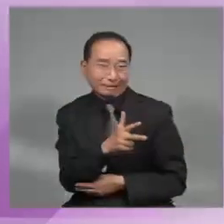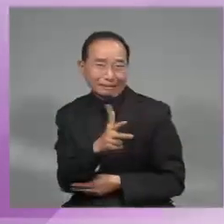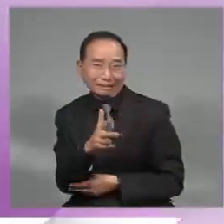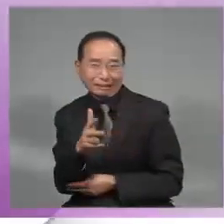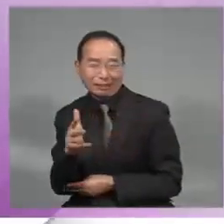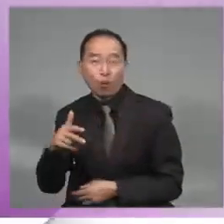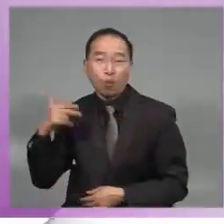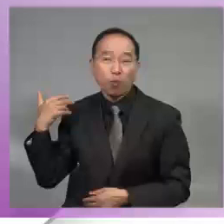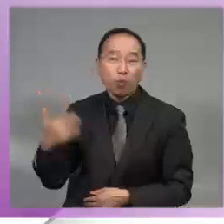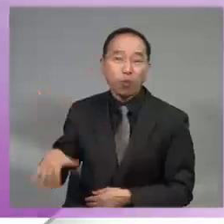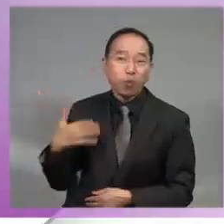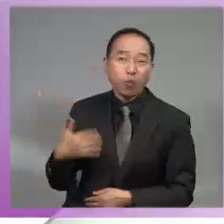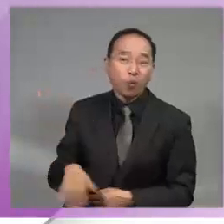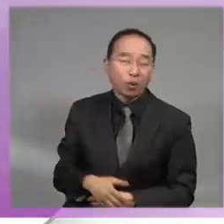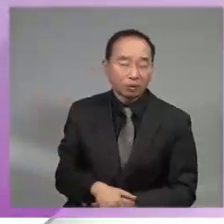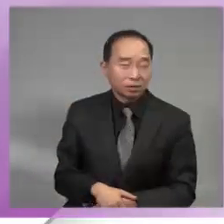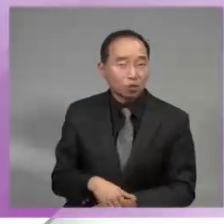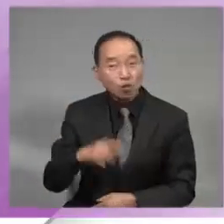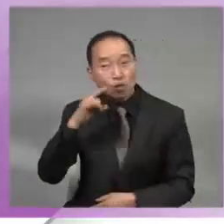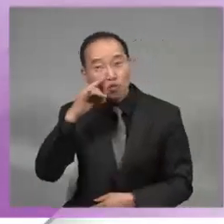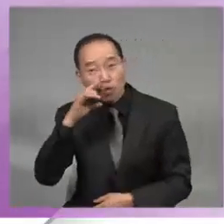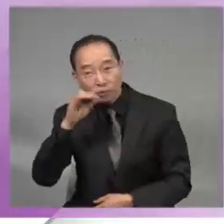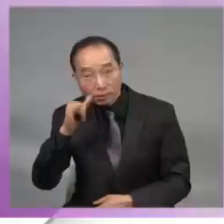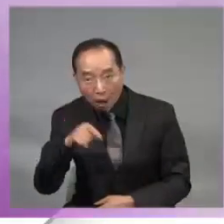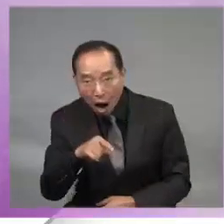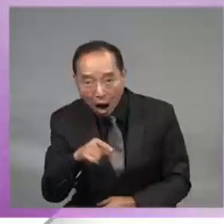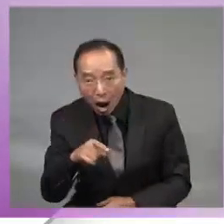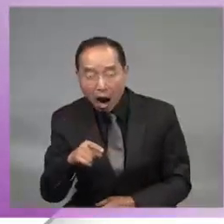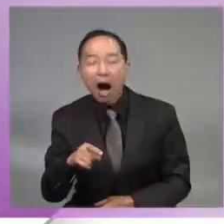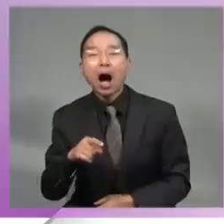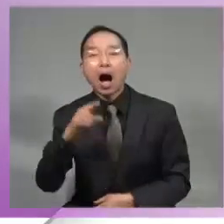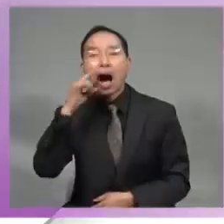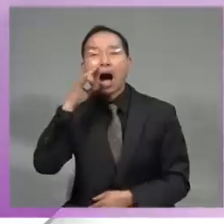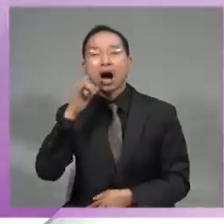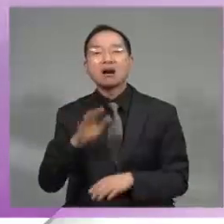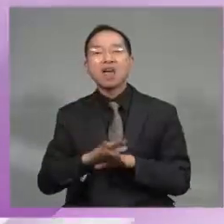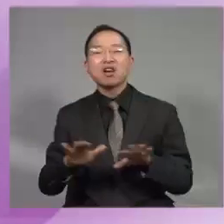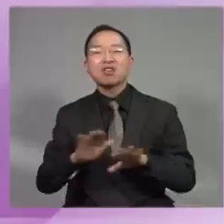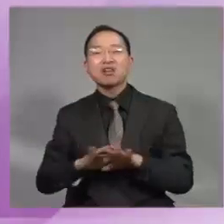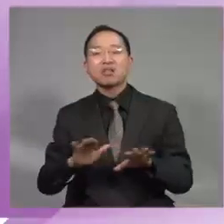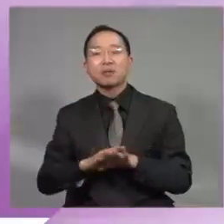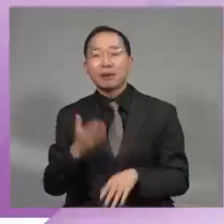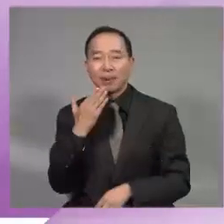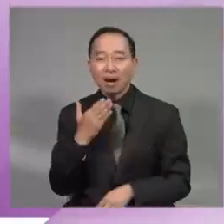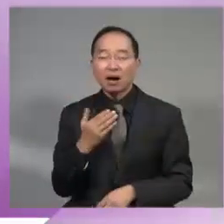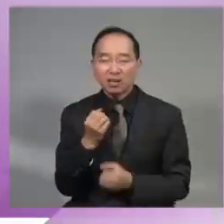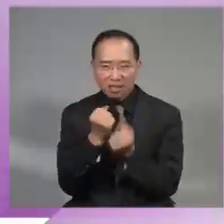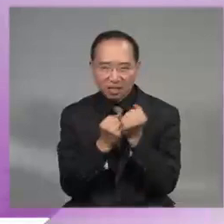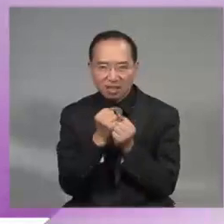예. 다 보여드리기 때문에 궁금한 점들도 또 이렇게 바로바로 해소가 되실 것 같아요. 예. 네.